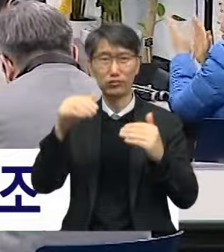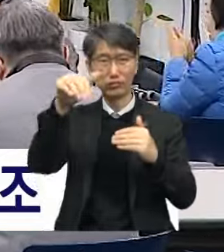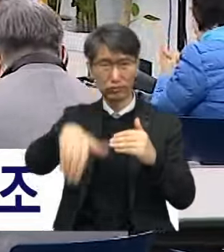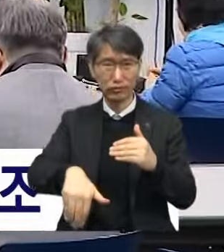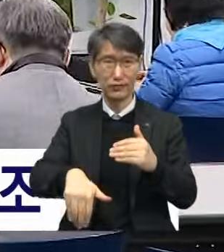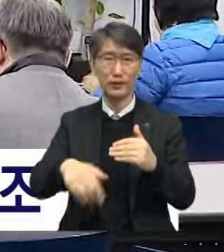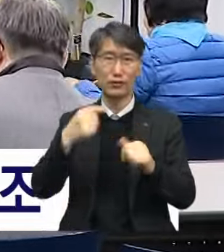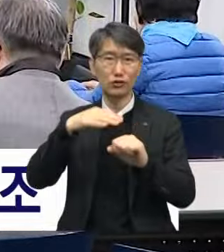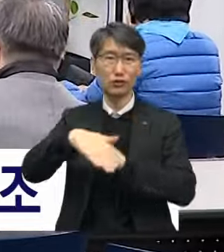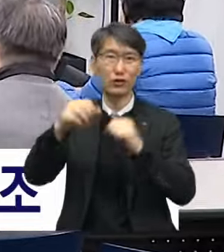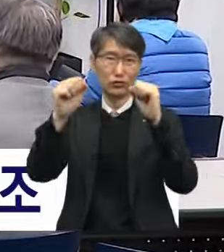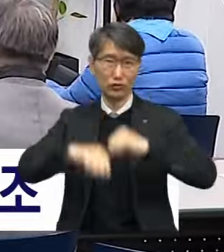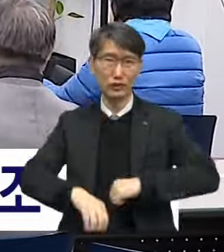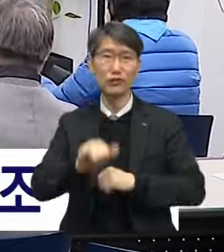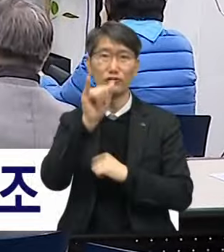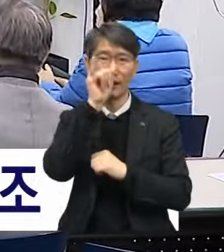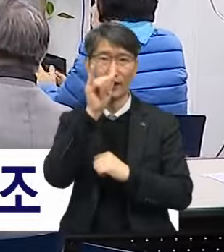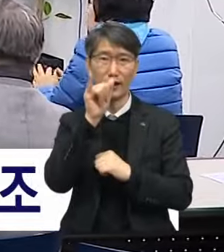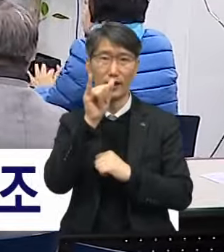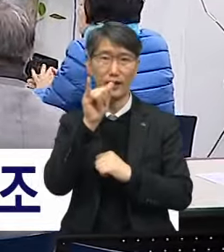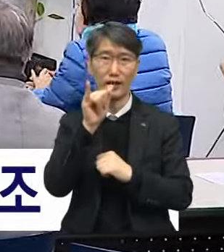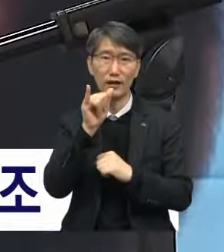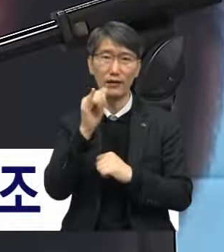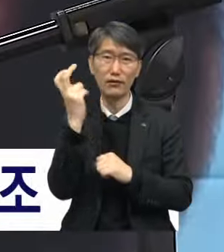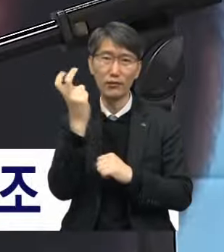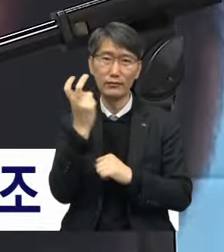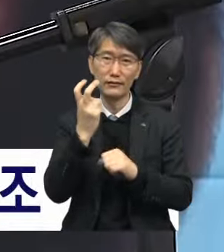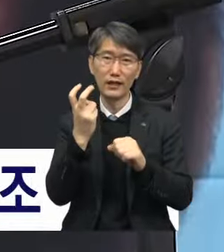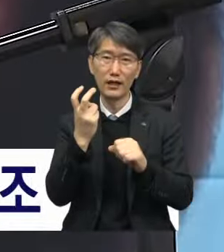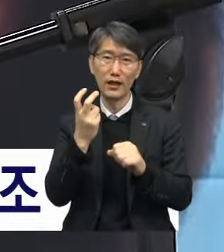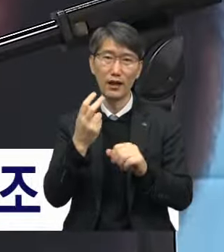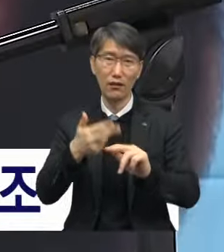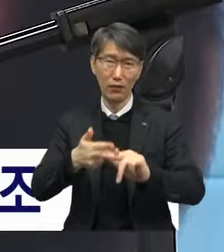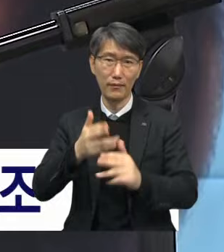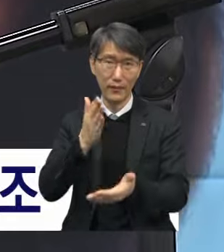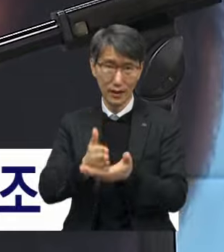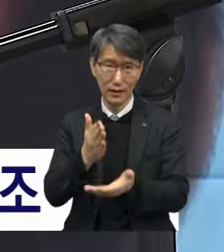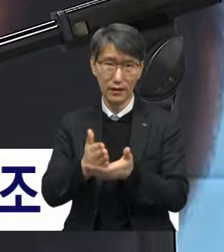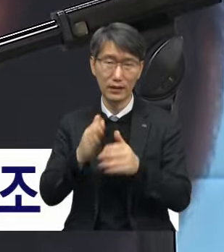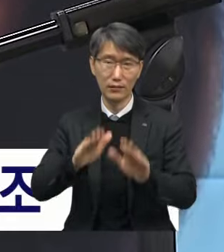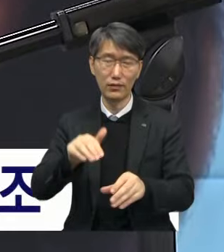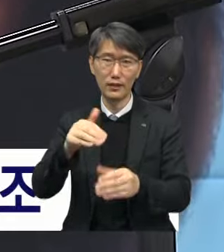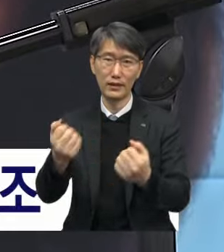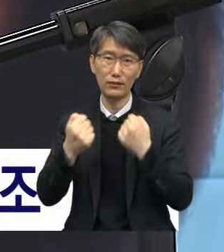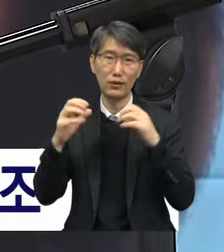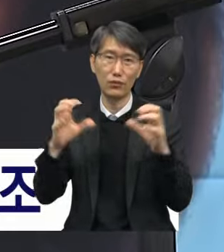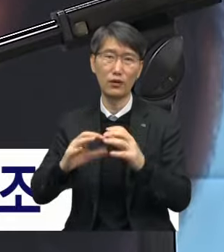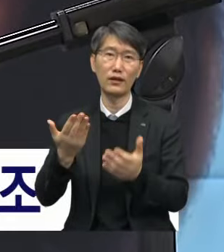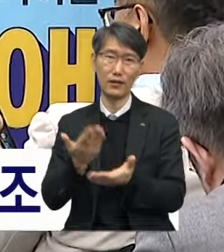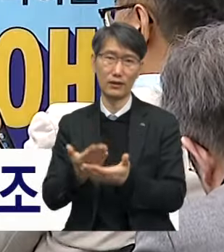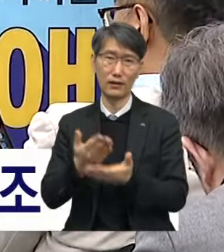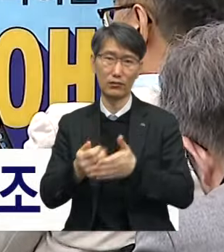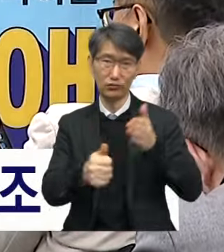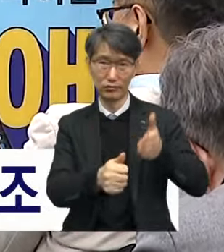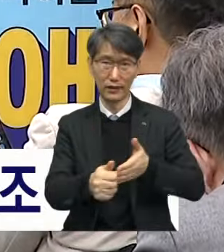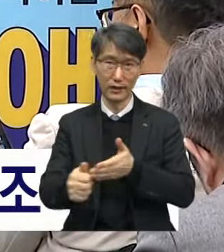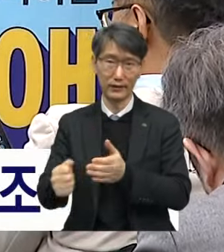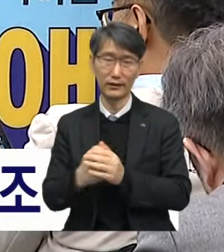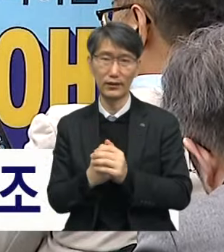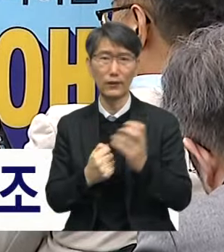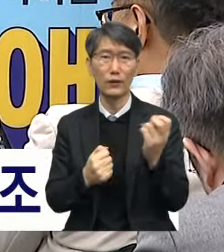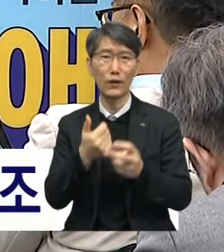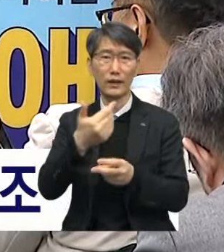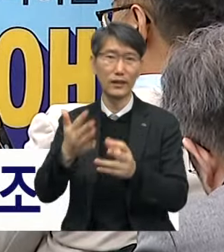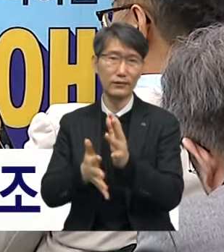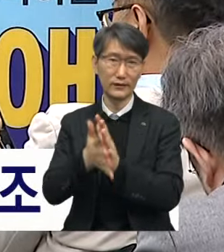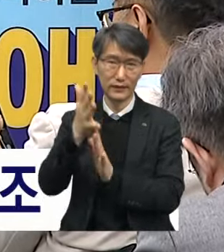추락하고 민주주의가 무너지고 있다며 검찰 독재가 되풀이되지 않도록 이번 총선에서 힘을 모아야 한다고 밝혔습니다. 또